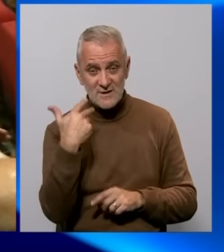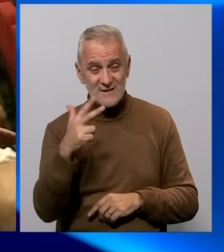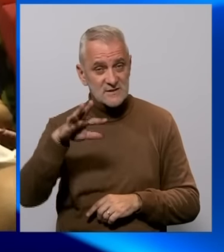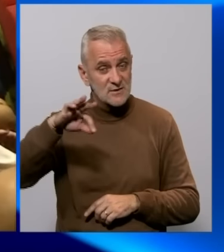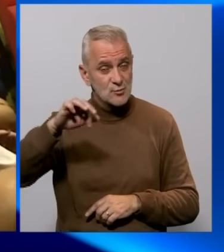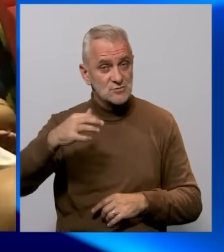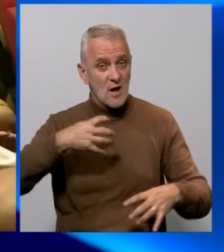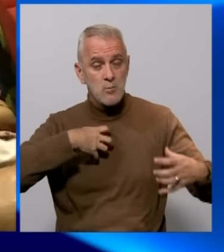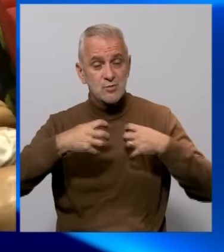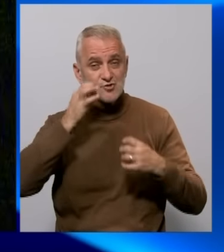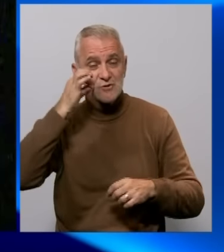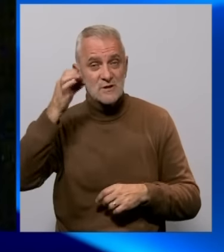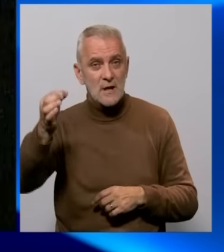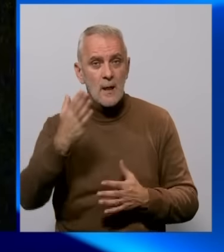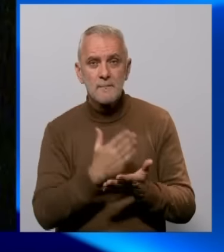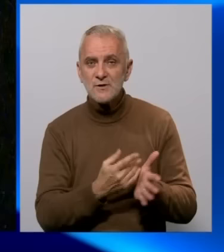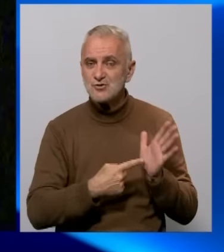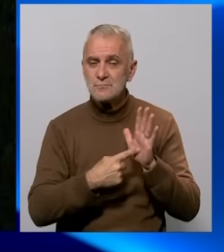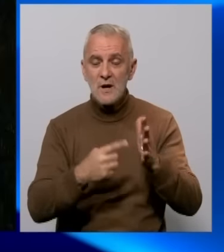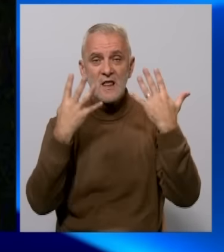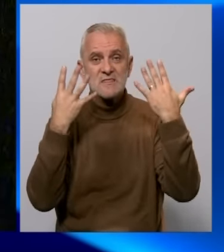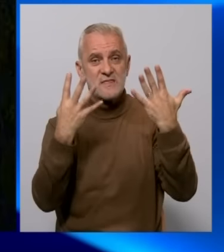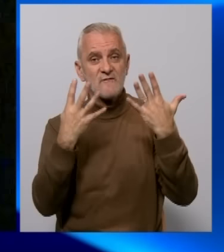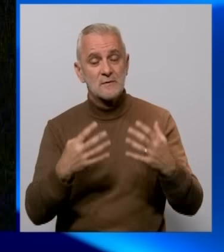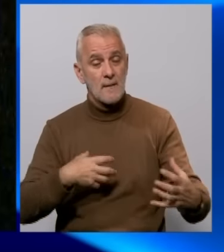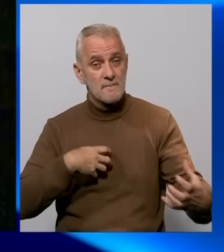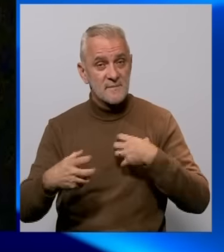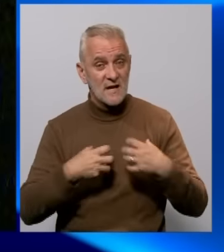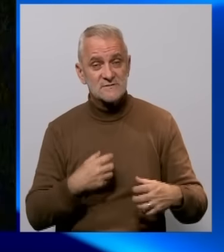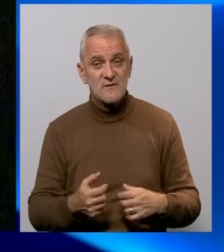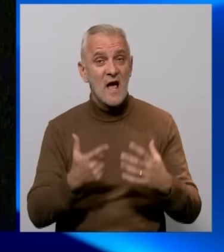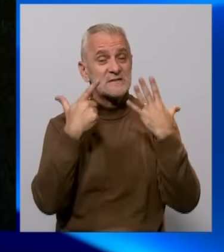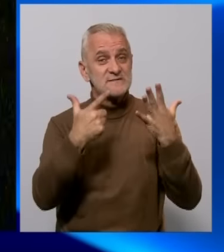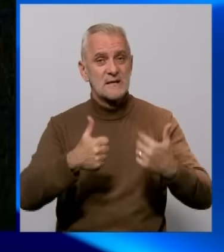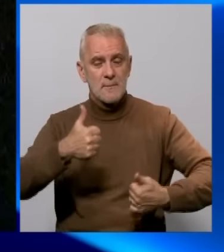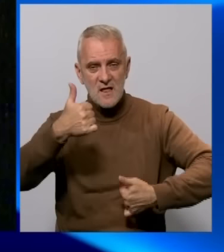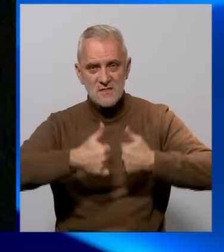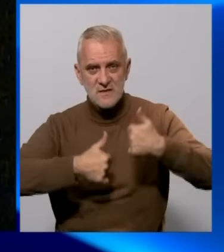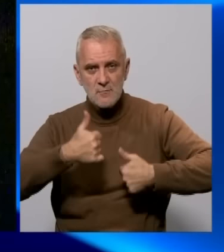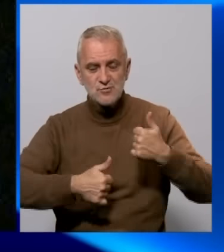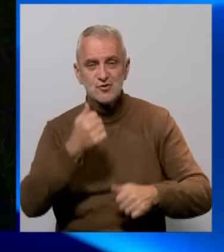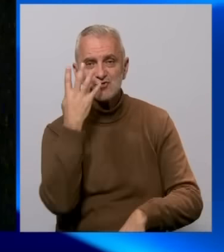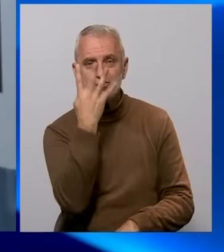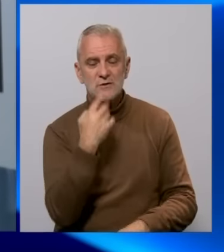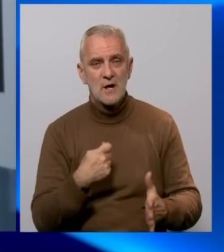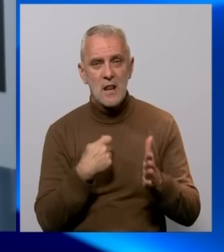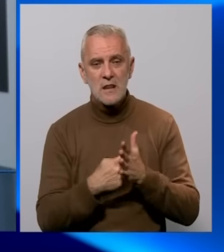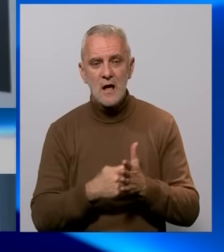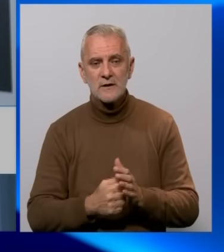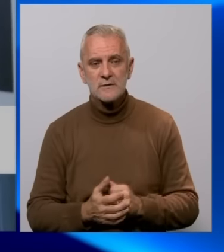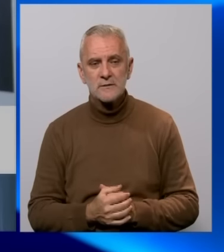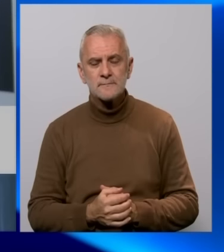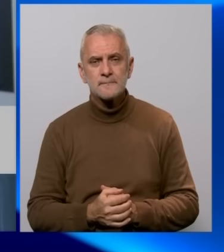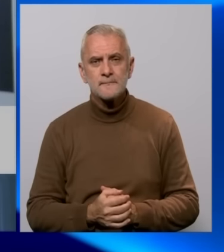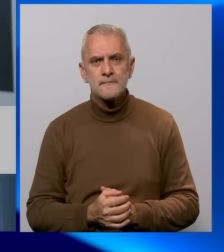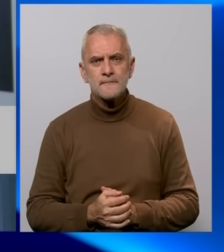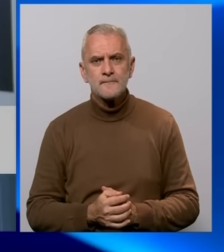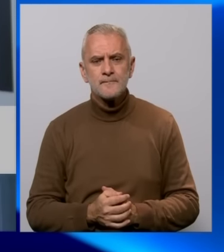Tuzlanskih pozorišnih dana bit će prikazano 9 predstava, od kojih se 7 takmiči za 4 nagrade. Radi se o tome da